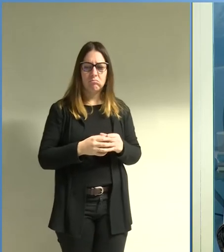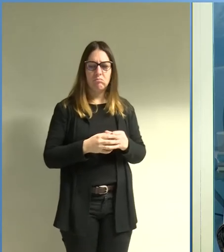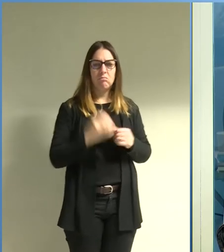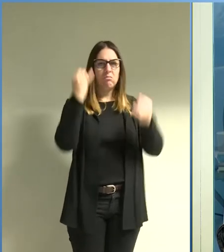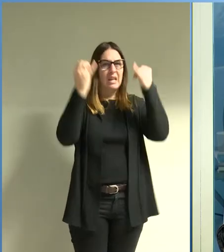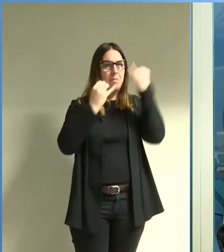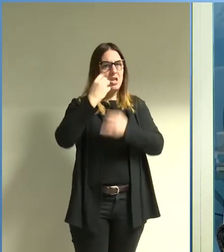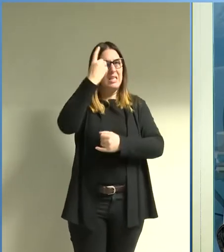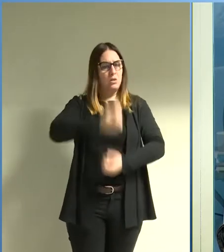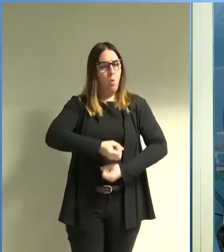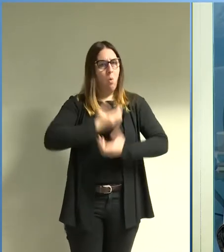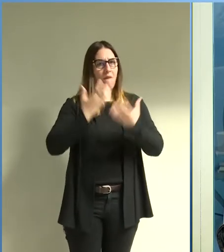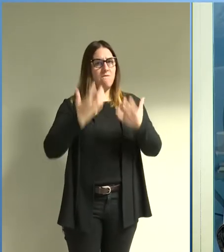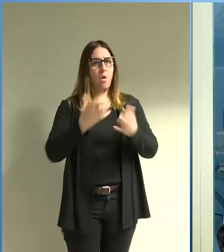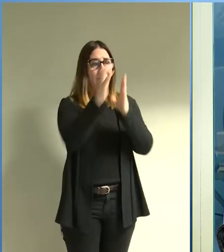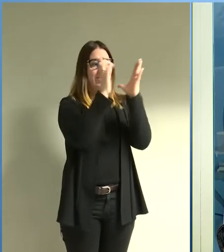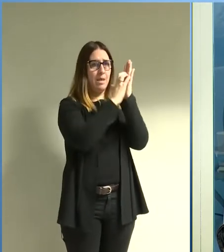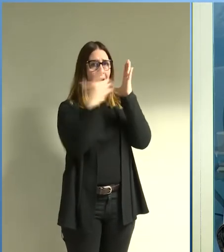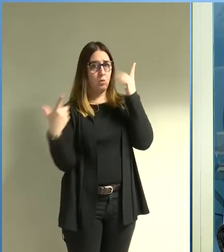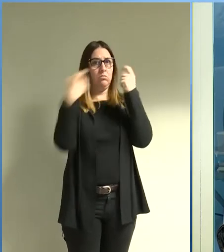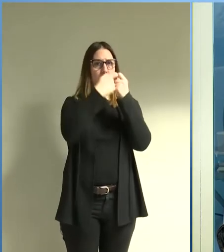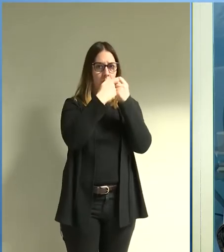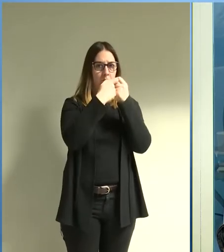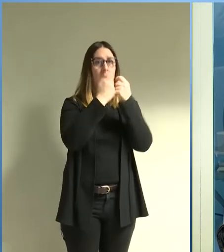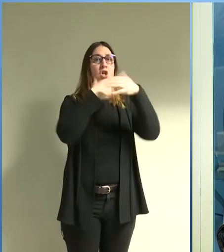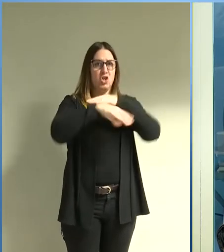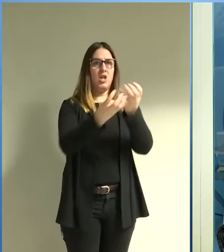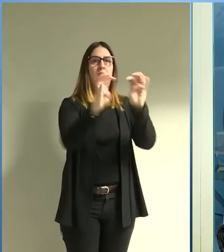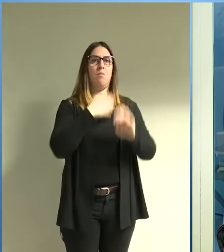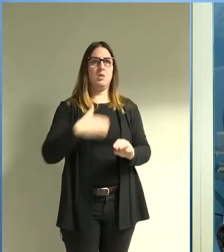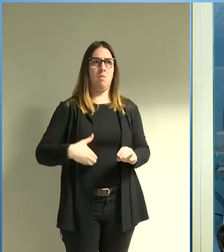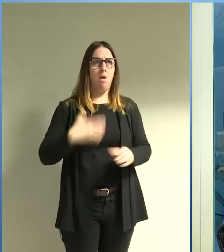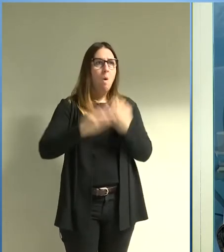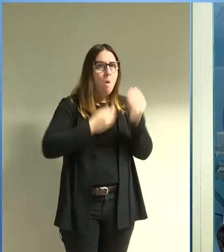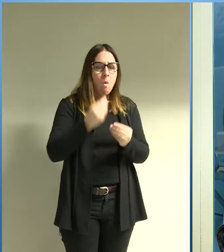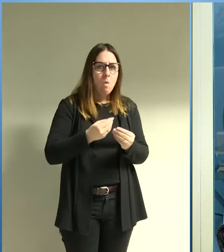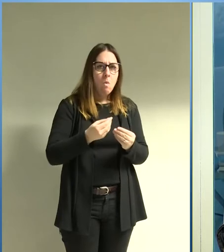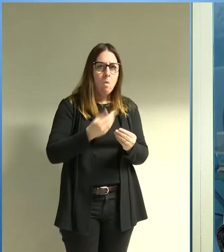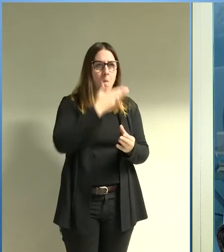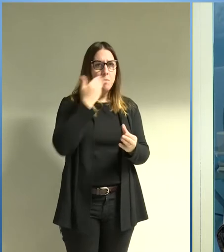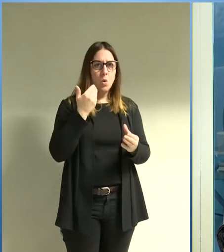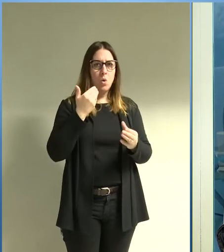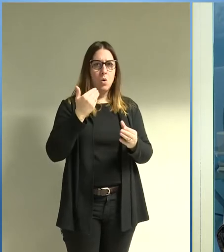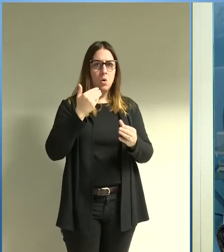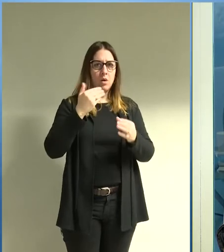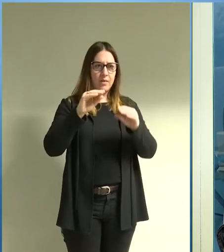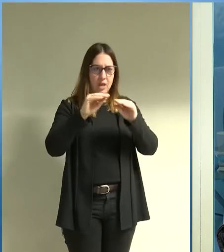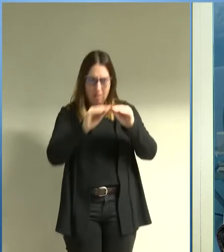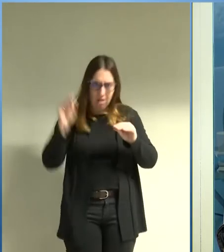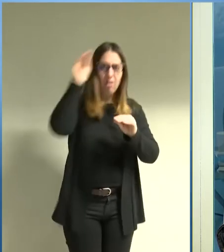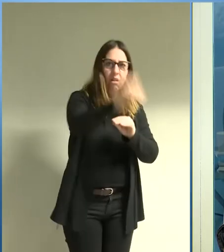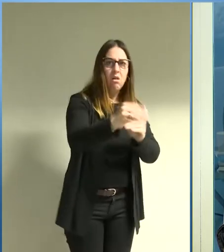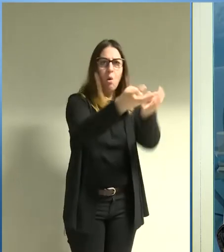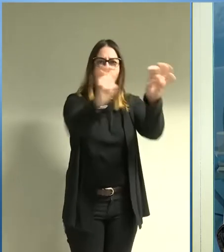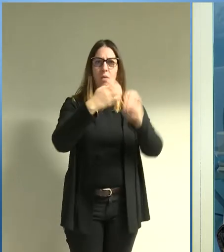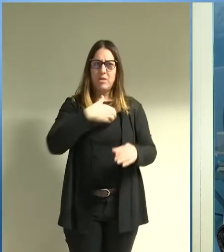question orale qui concerne une délibération du conseil municipal ou alors il faut qu'il la pose au conseil municipal d'après sur sur